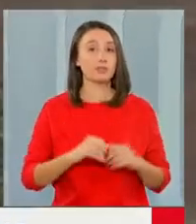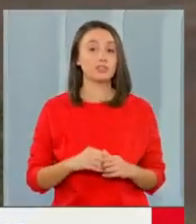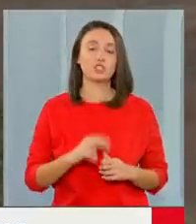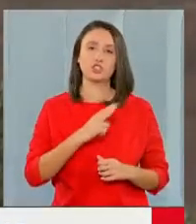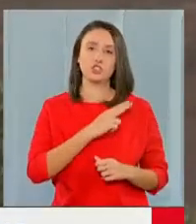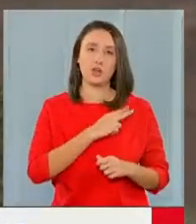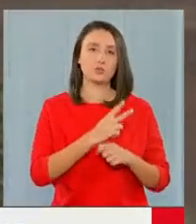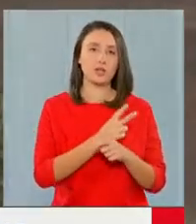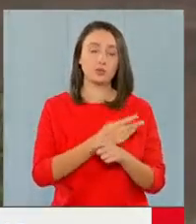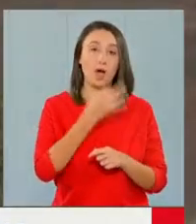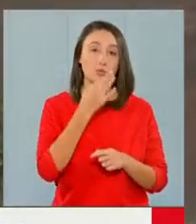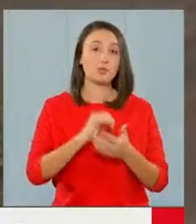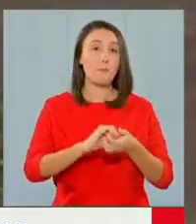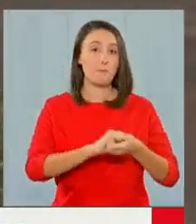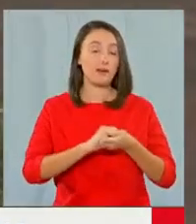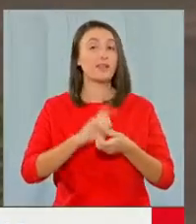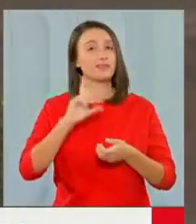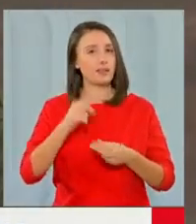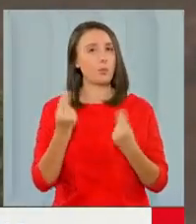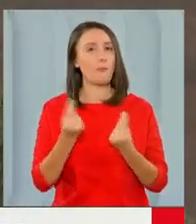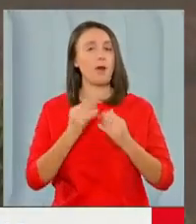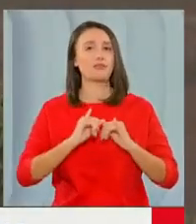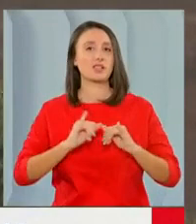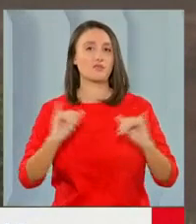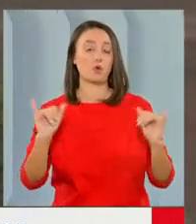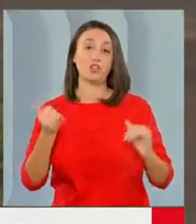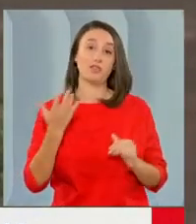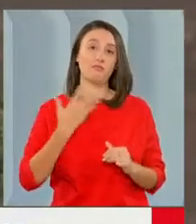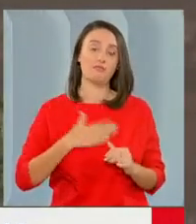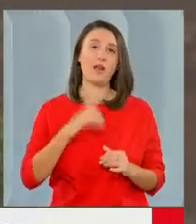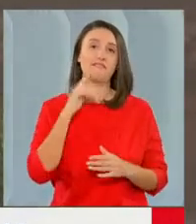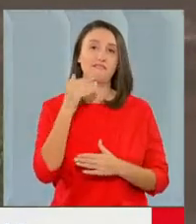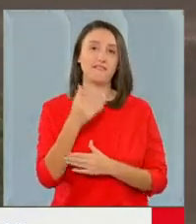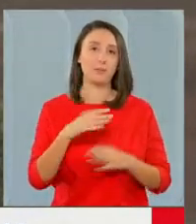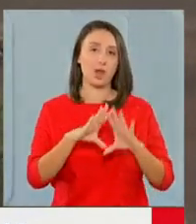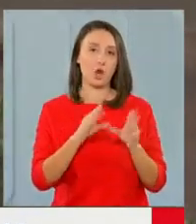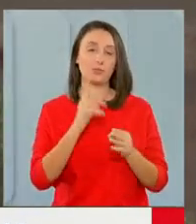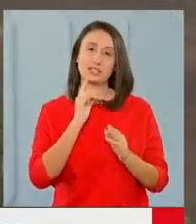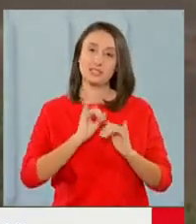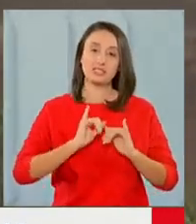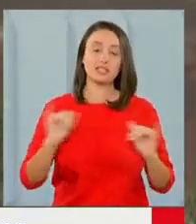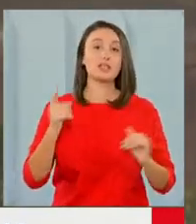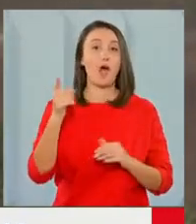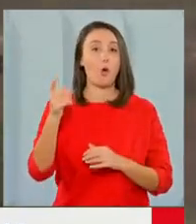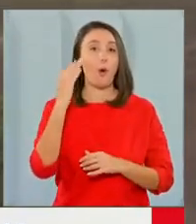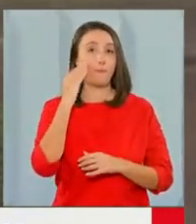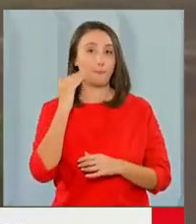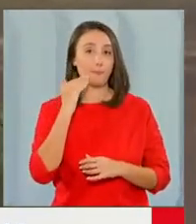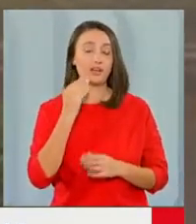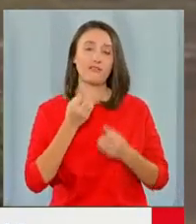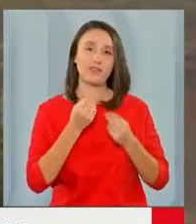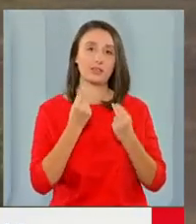spus că parteneriatul dintre cele două state trebuie să fie și mai dezvoltat și că și ar dori ca firmele Românești să se extindă în Statele Unite